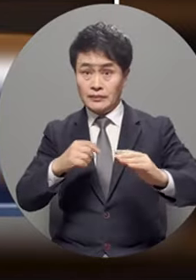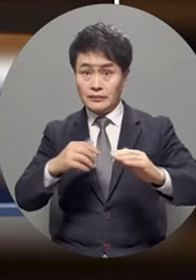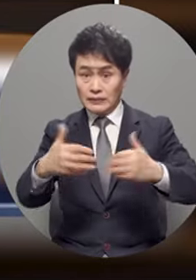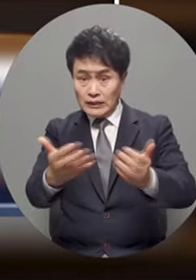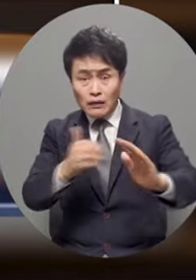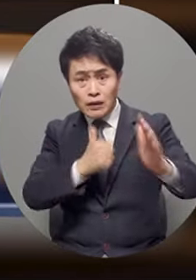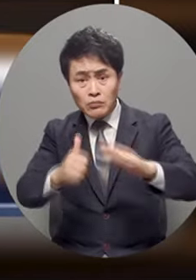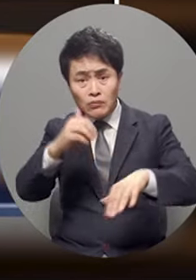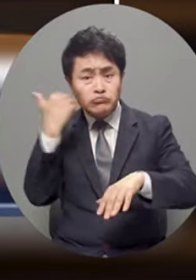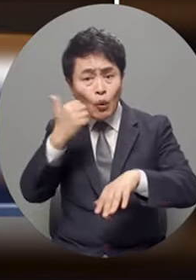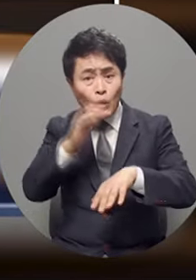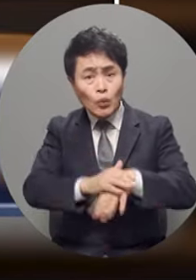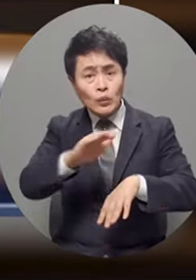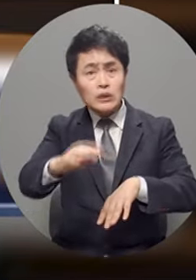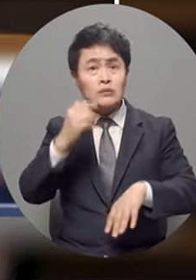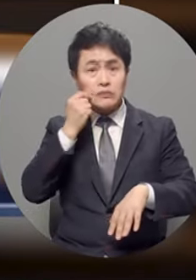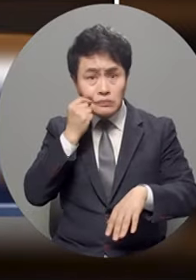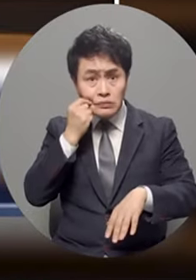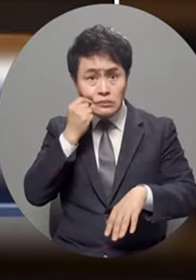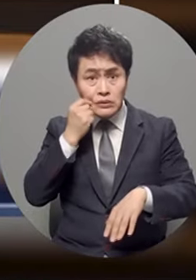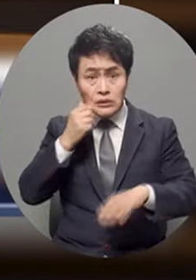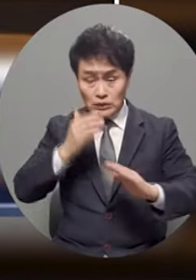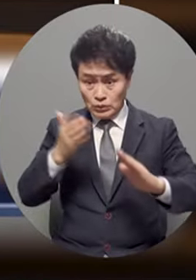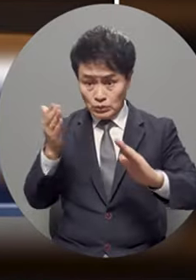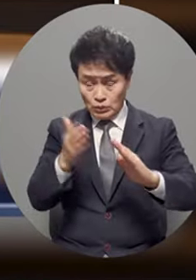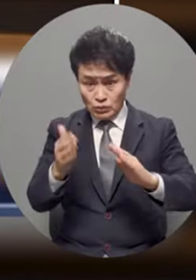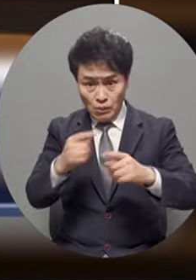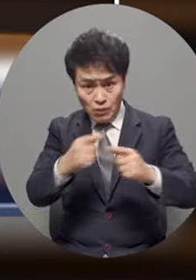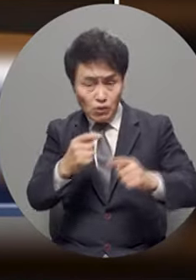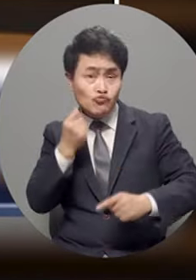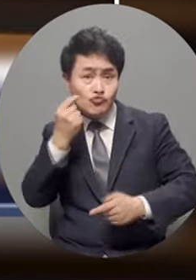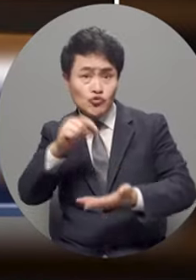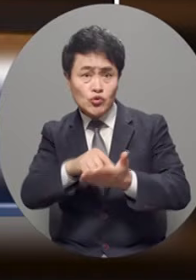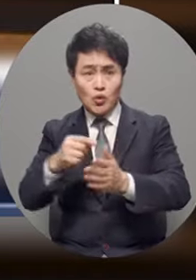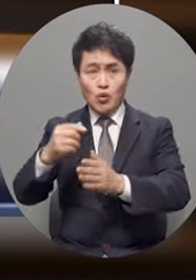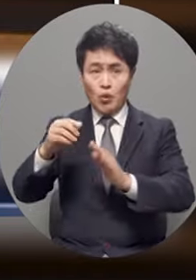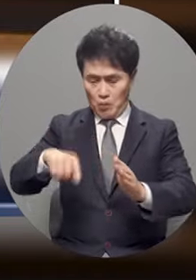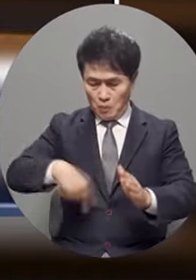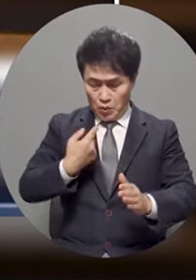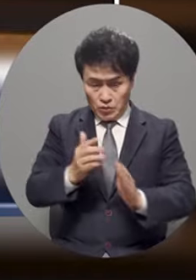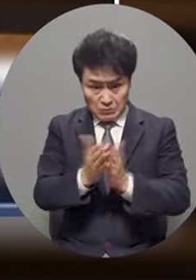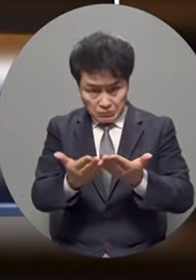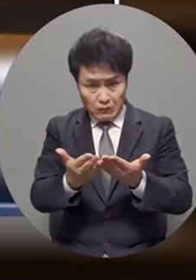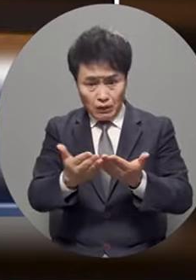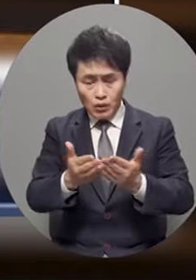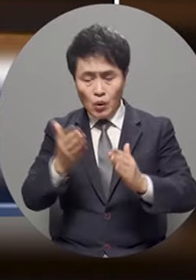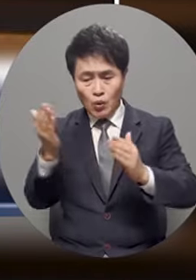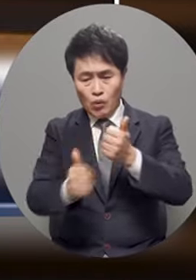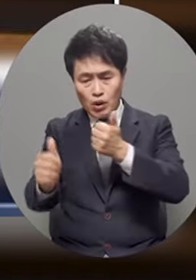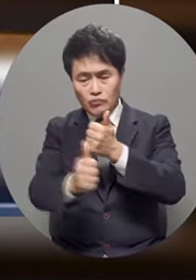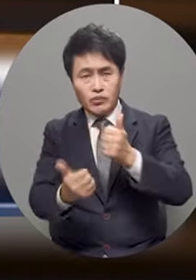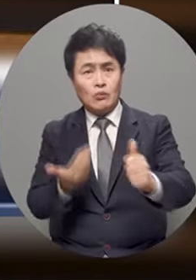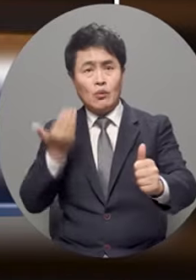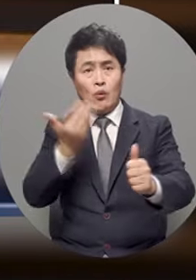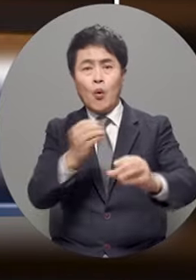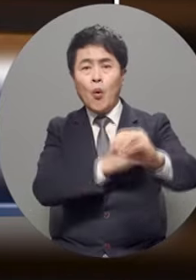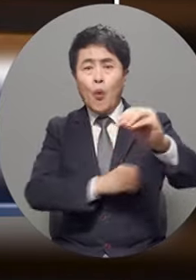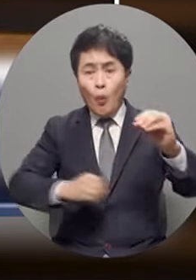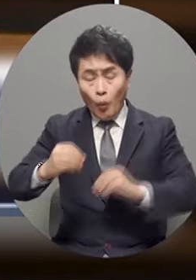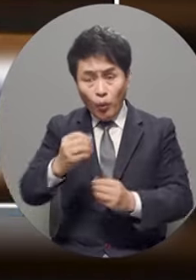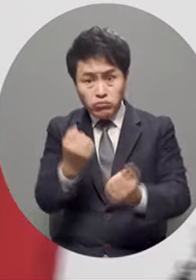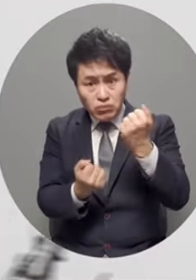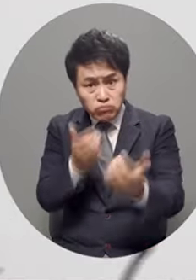댔다. 그리고 선출직 공직자 평가에서 6개월을 본인들이 해가지고 그냥 그 공관위원한테 넘겼던 게 오히려 설득력 있는